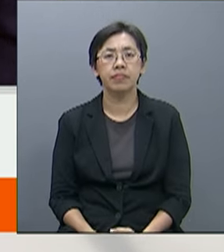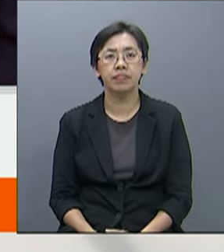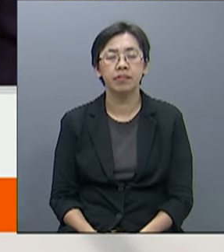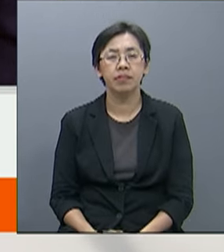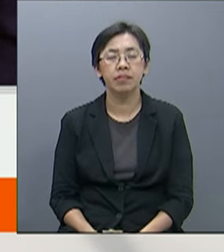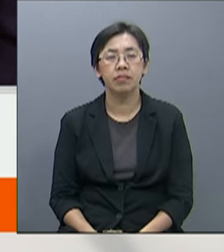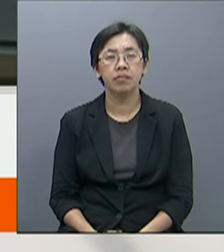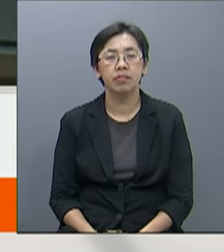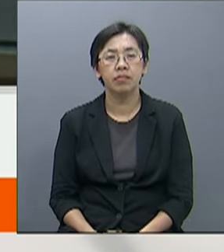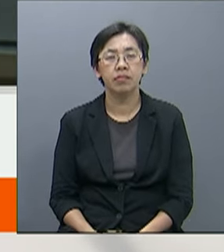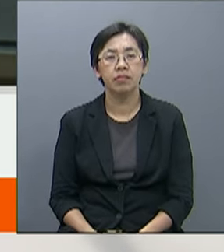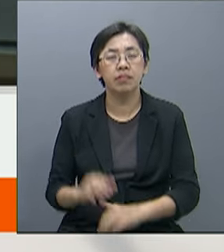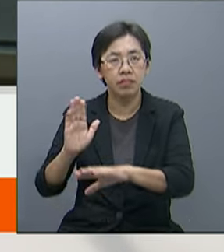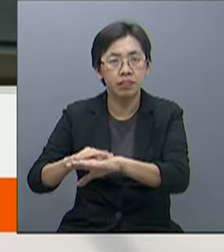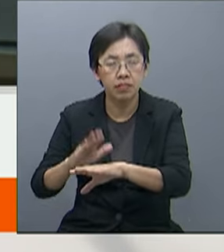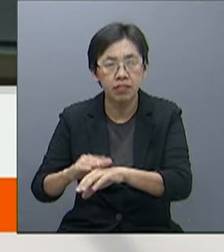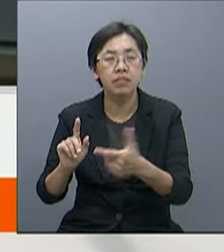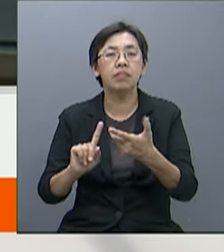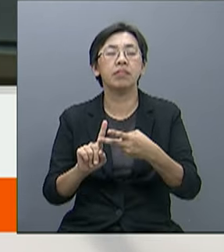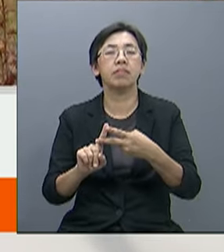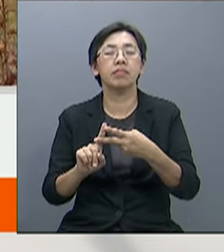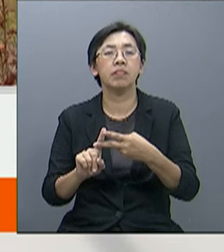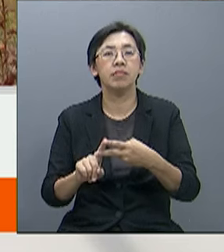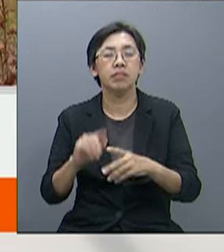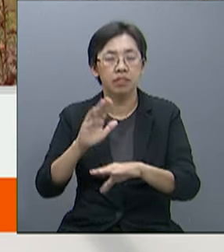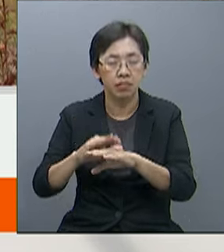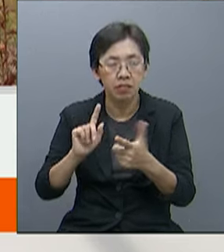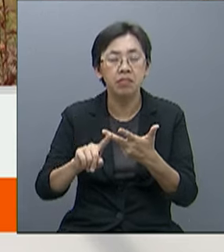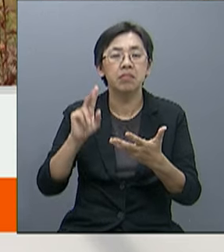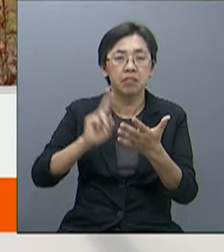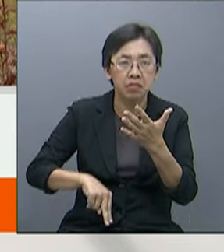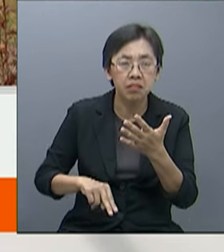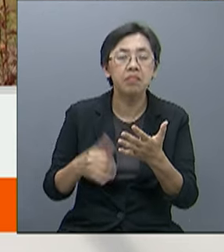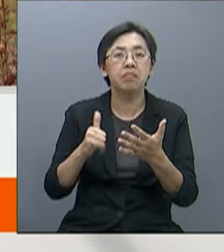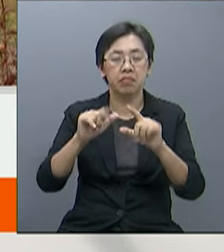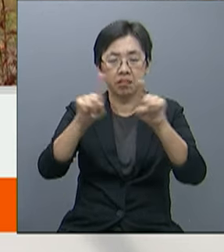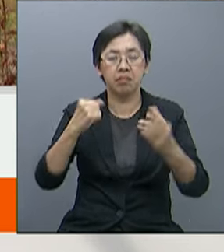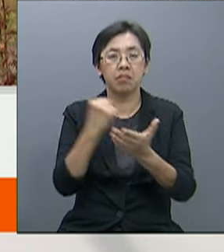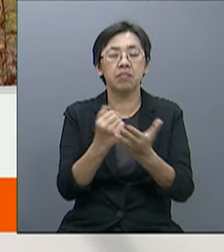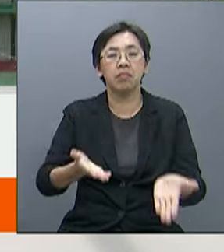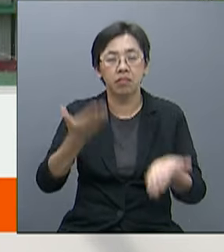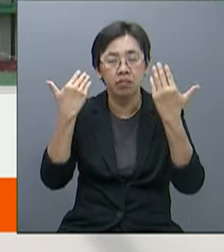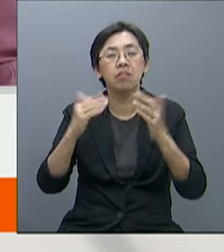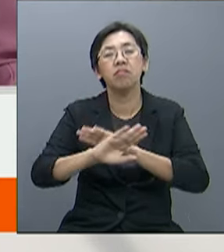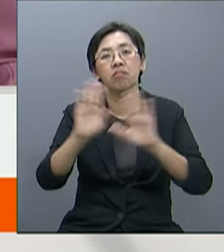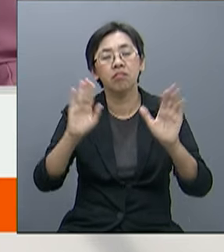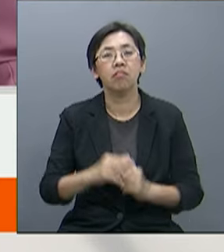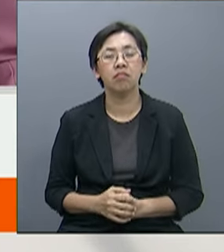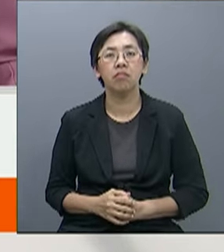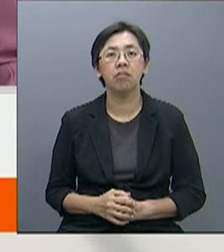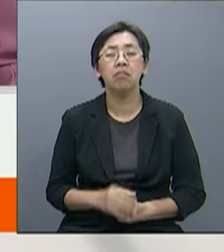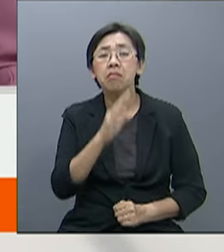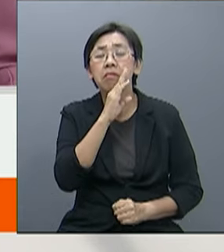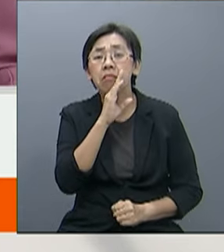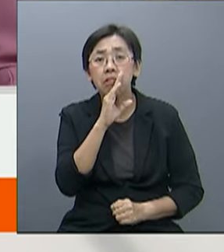ก็ต้องเริ่มตั้งแต่ว่าเราจะเตือนปรับทันปรับแล้วก็สุดท้ายก็เพิ่งถอนอนุญาตนะครับ ค่ะทีนี้ในบ้านเราเนี่ยค่ะคนที่เข้